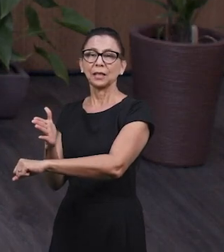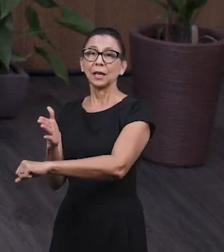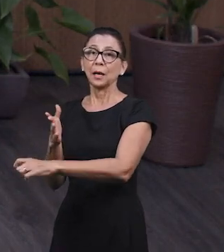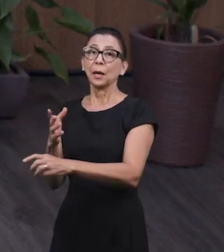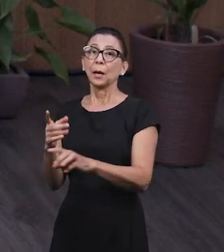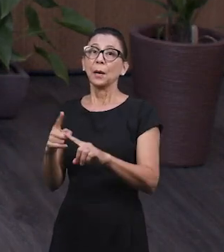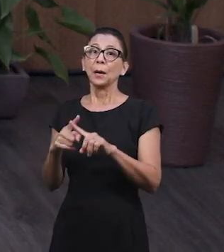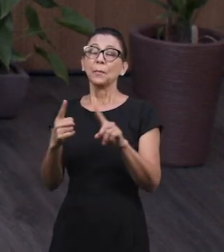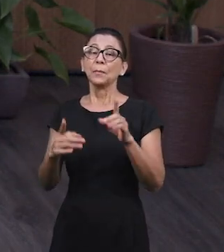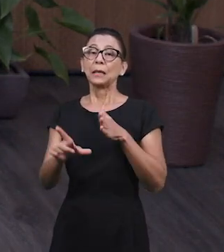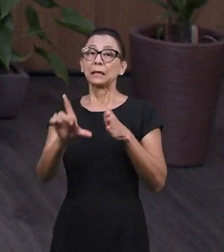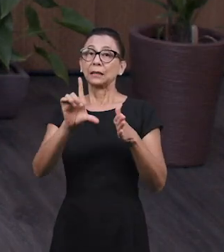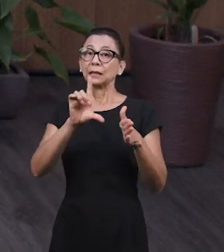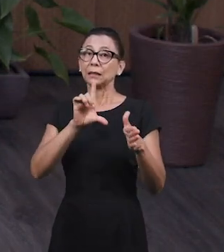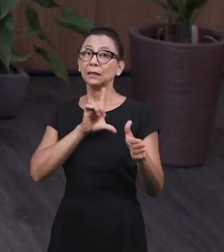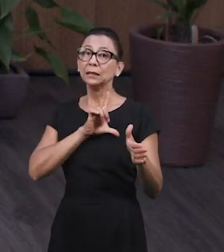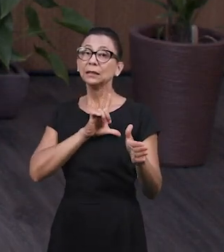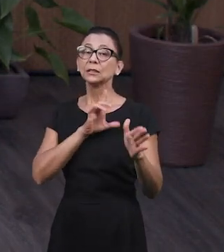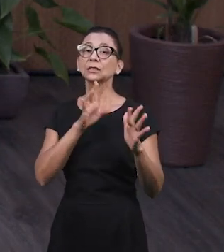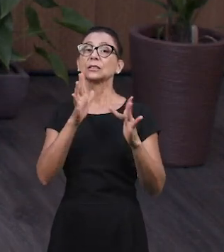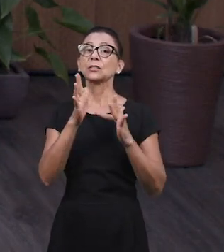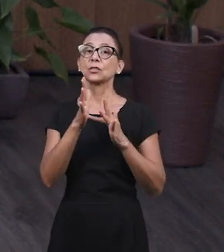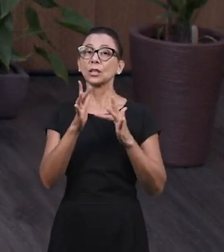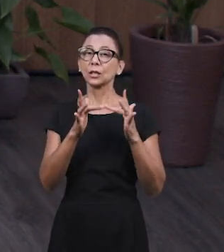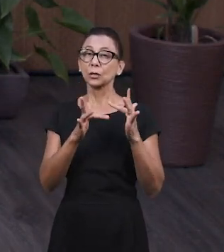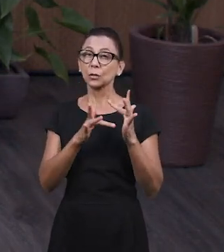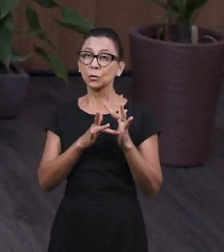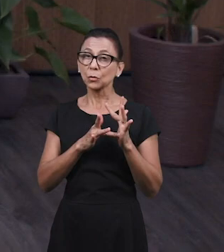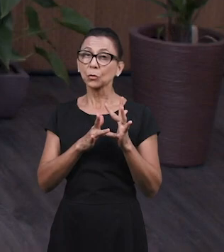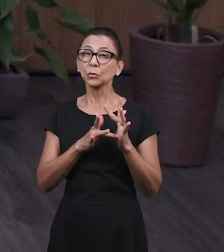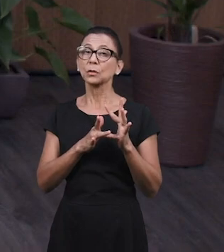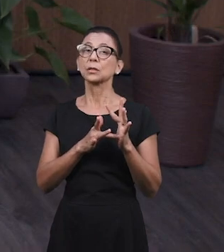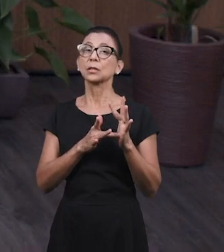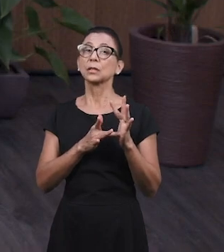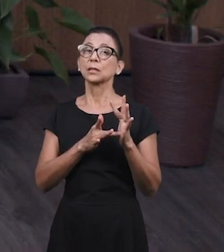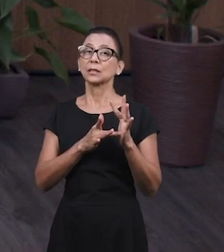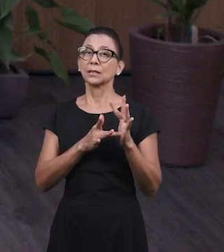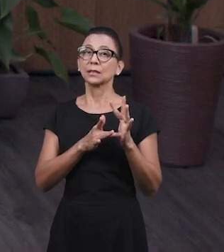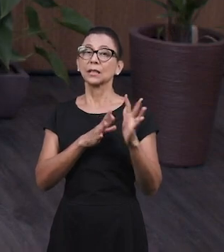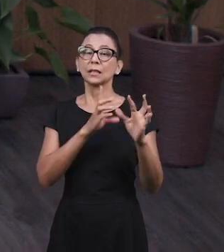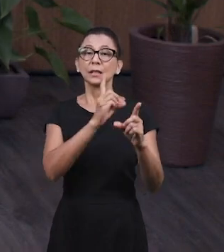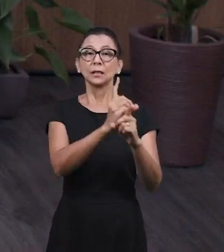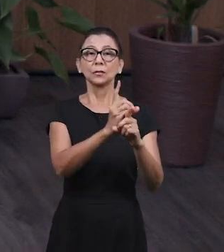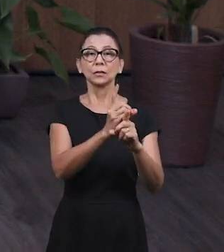il ne pouvait pas partir avant d'avoir cette rencontre qui